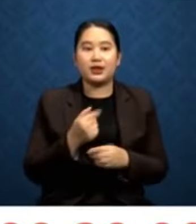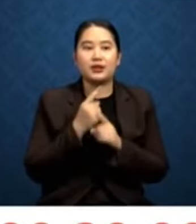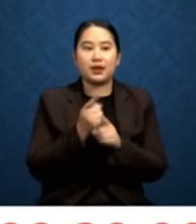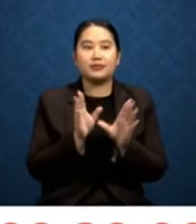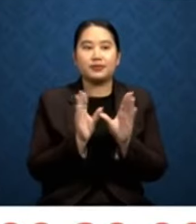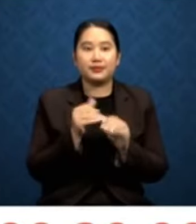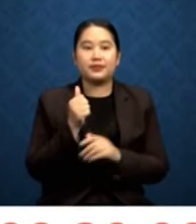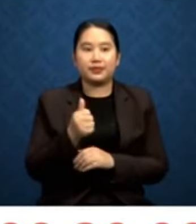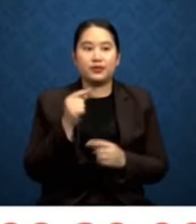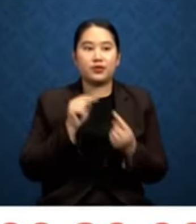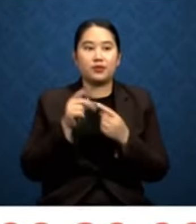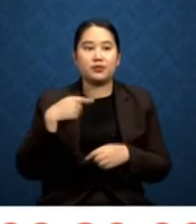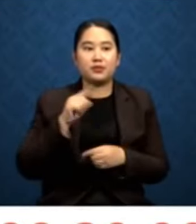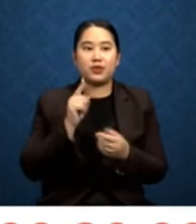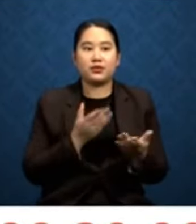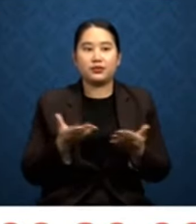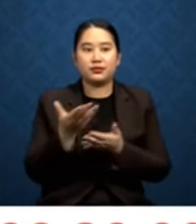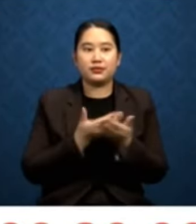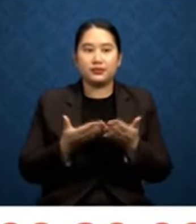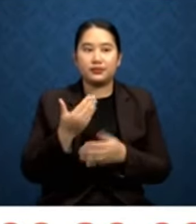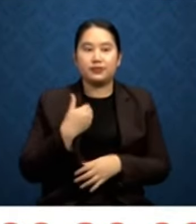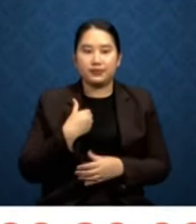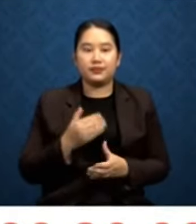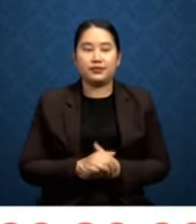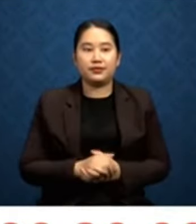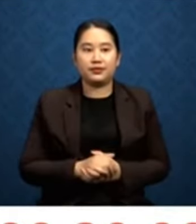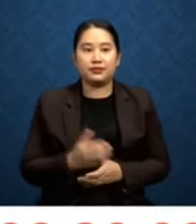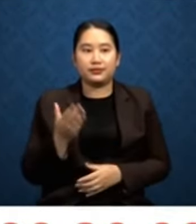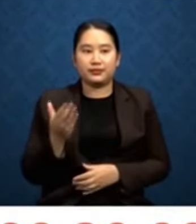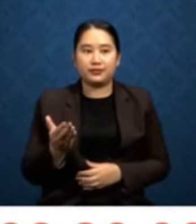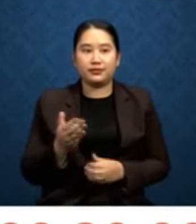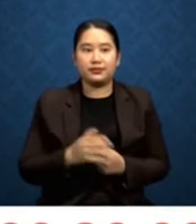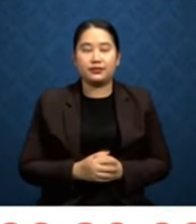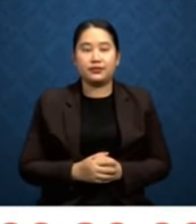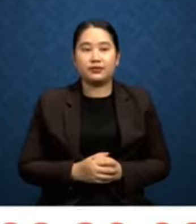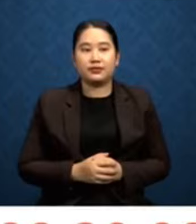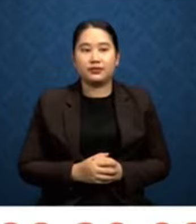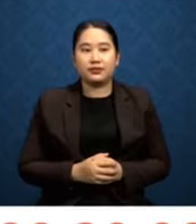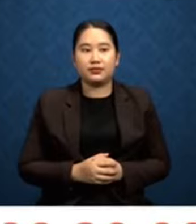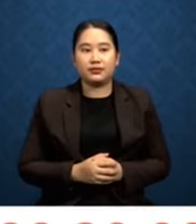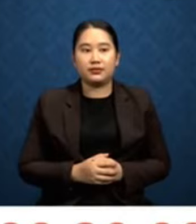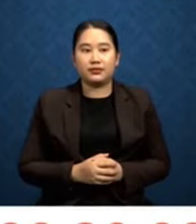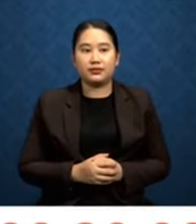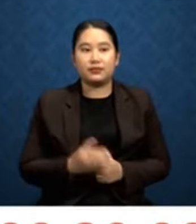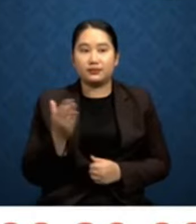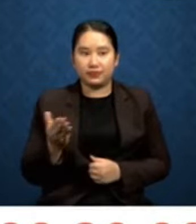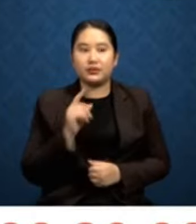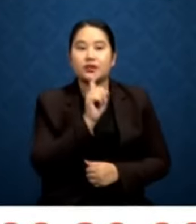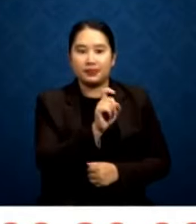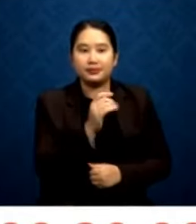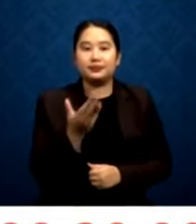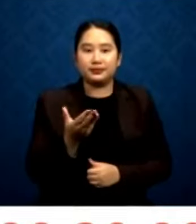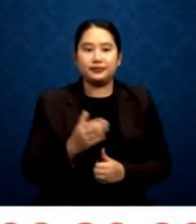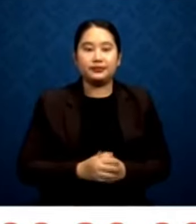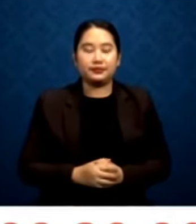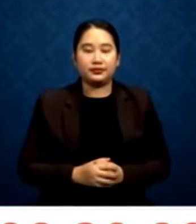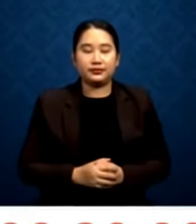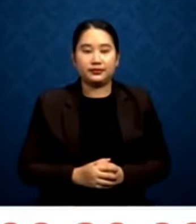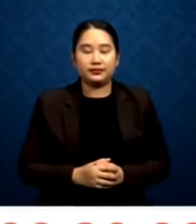ตเป็ประโยชนในการพิเจ้นา ขอเฉิญท่านสุนทร ผู้ทางกระทถามกามได้ครับ